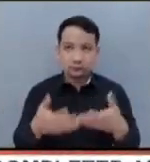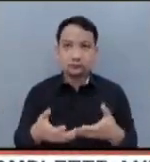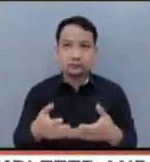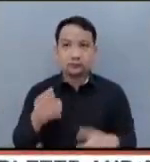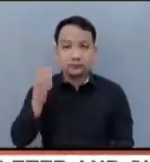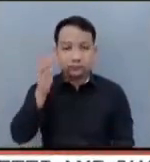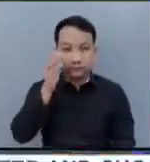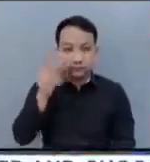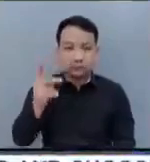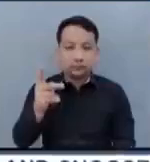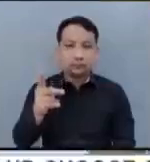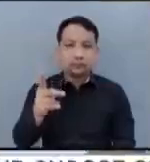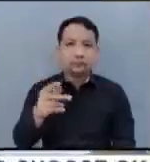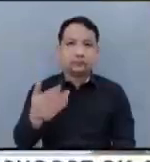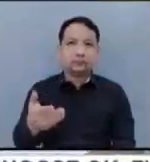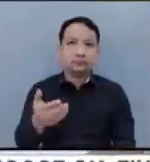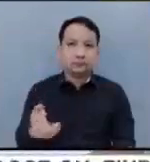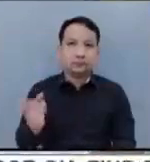shine, Clay.